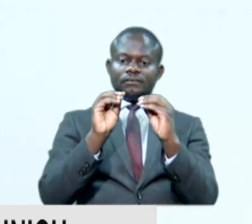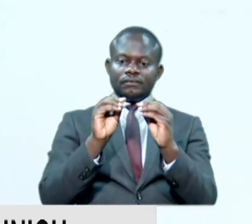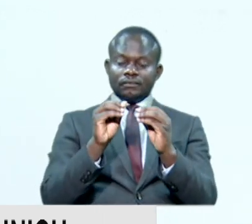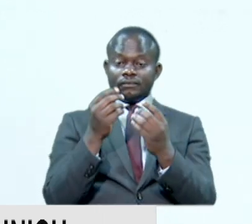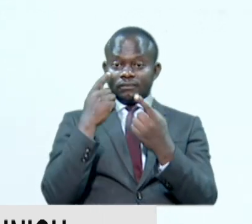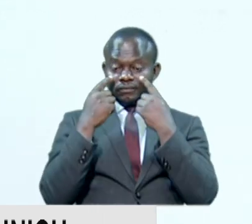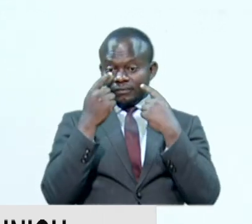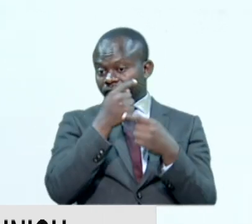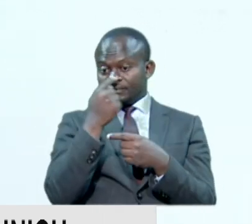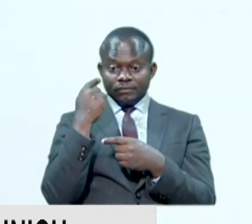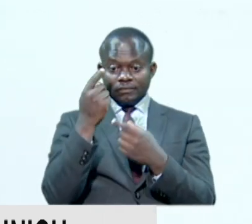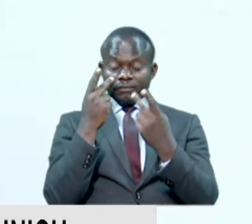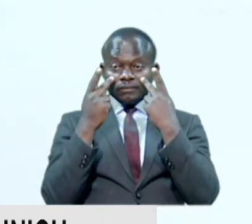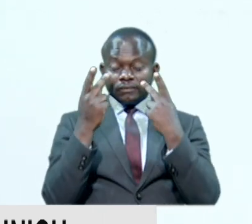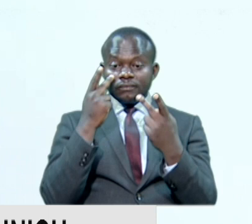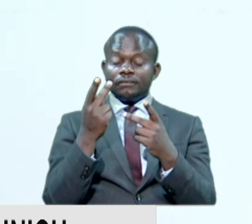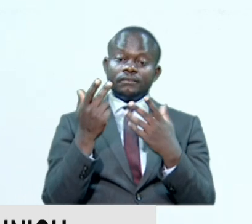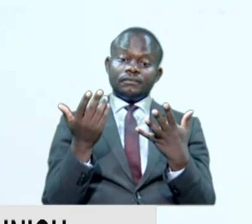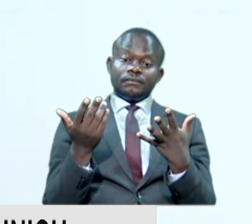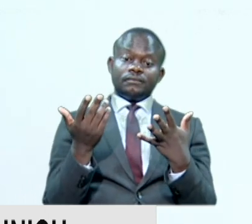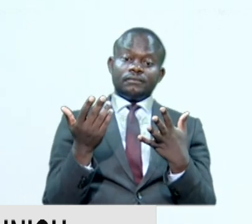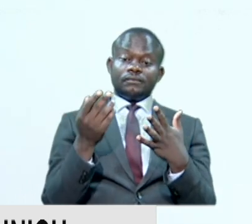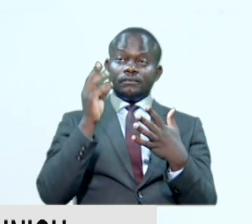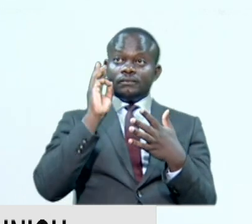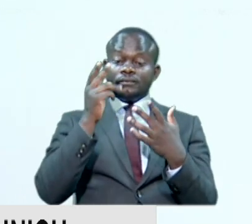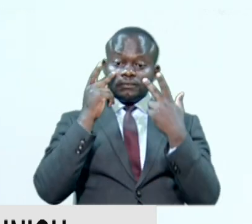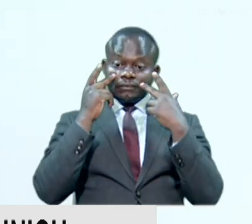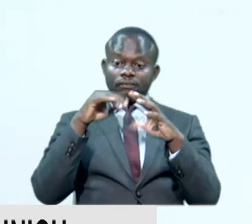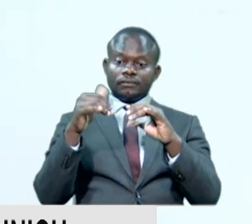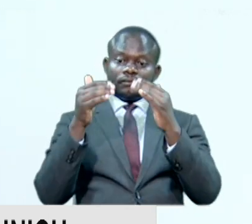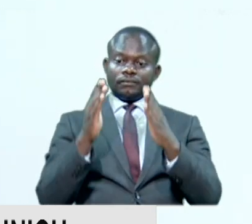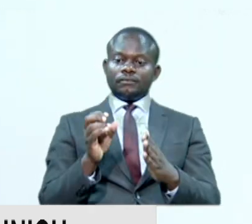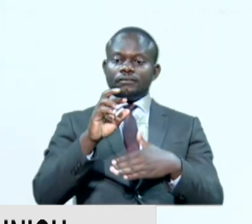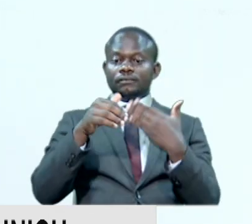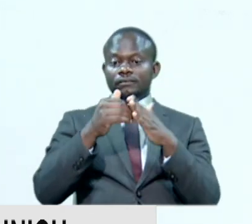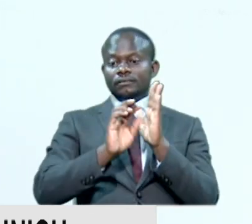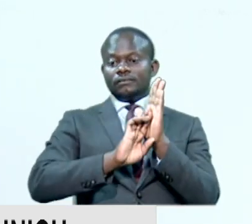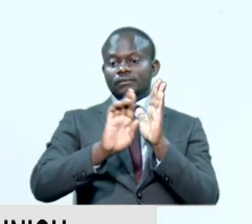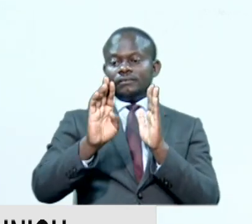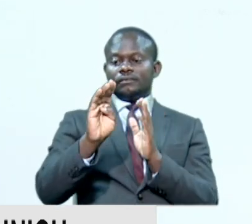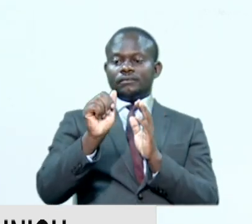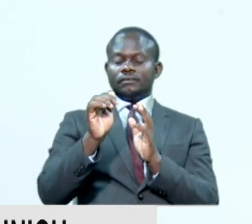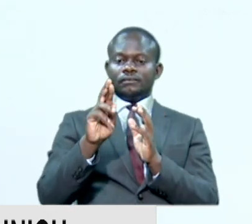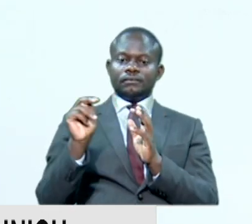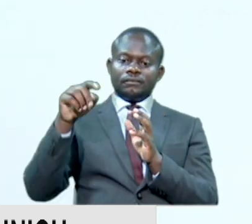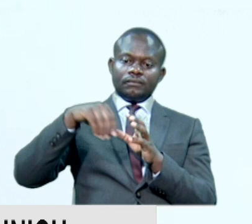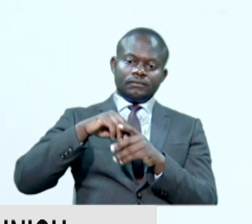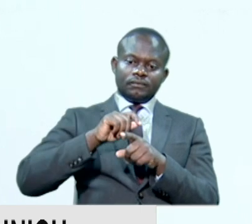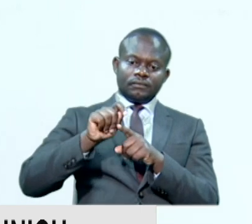nkubone ubwo tuzajya tubona abakinnyi cyangwa se abahagarariye Bayern baza